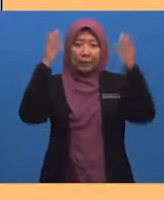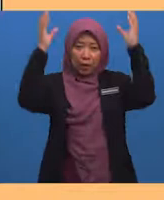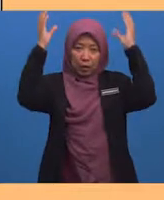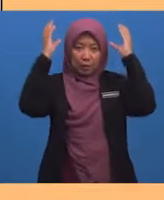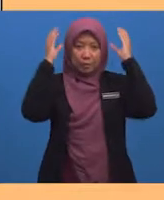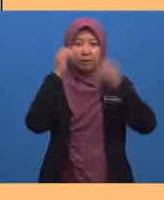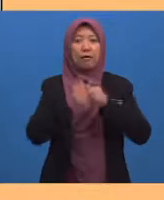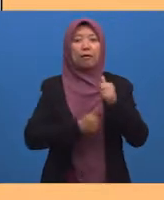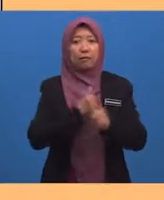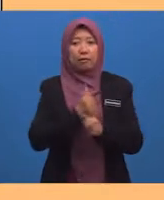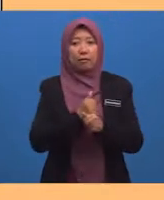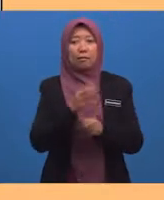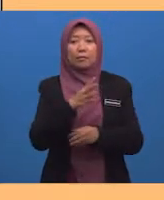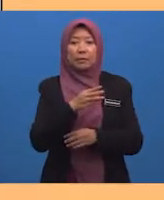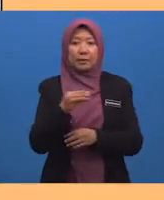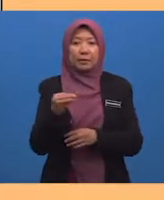Tani.